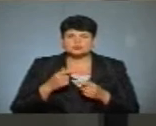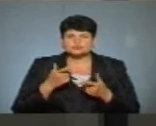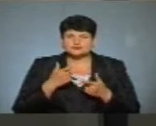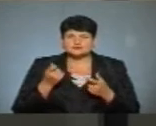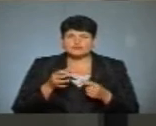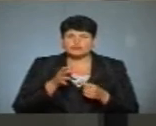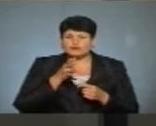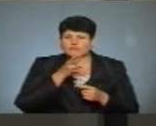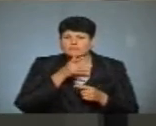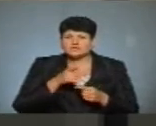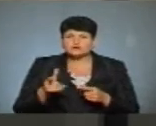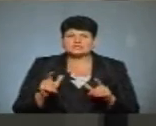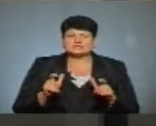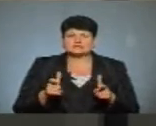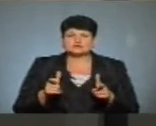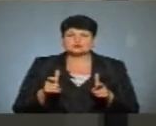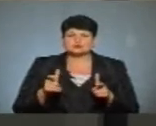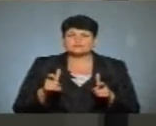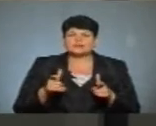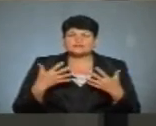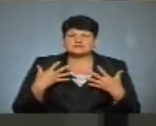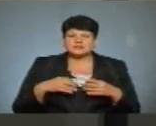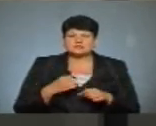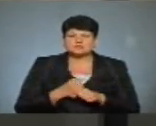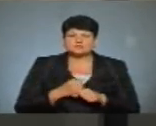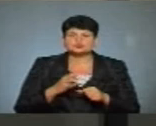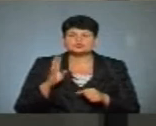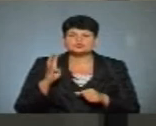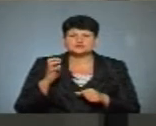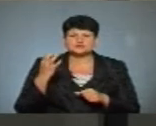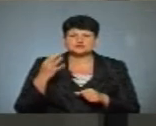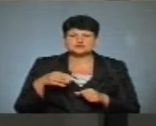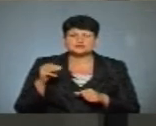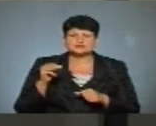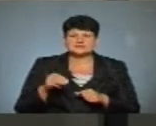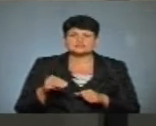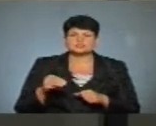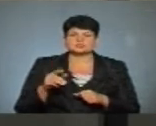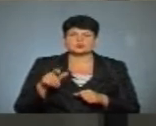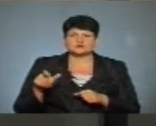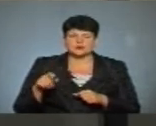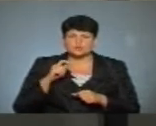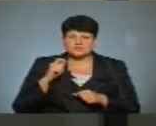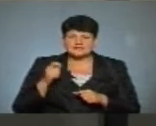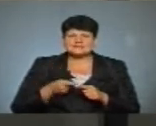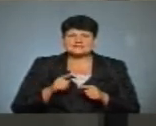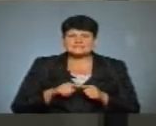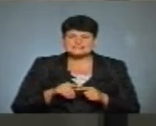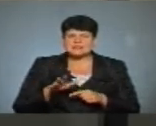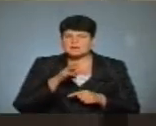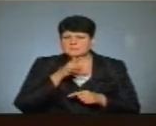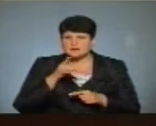період карантину втратили роботу 440 тисяч громадян України. І за цей